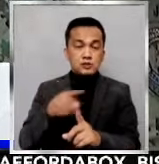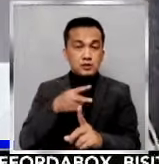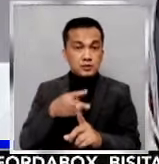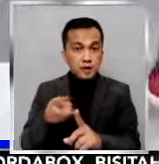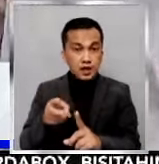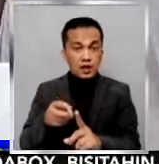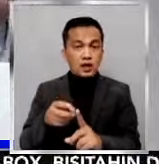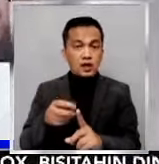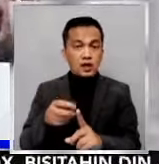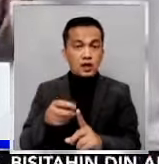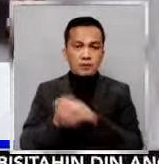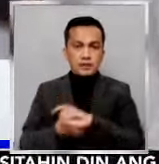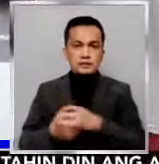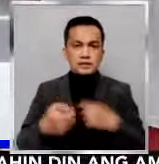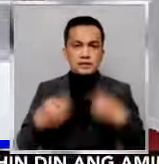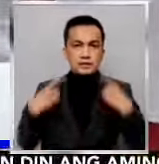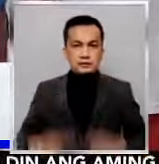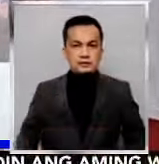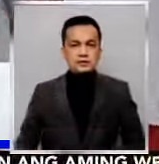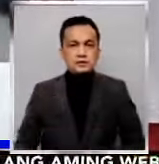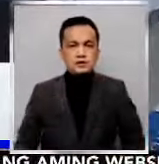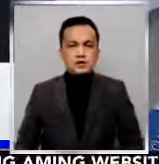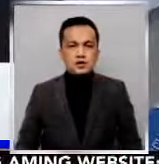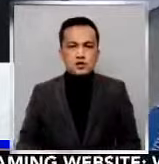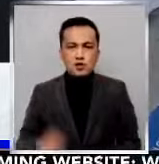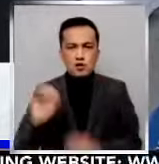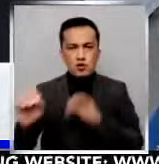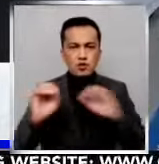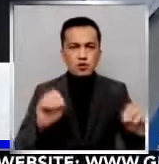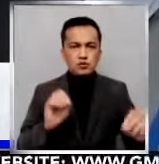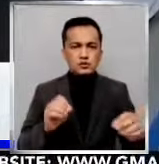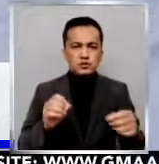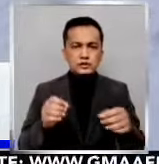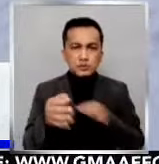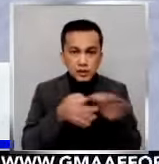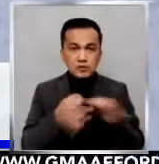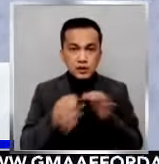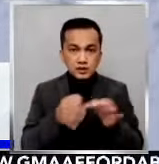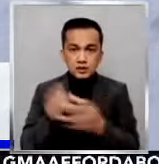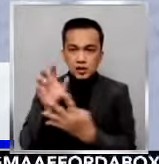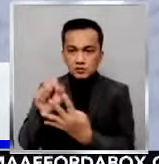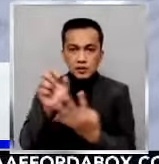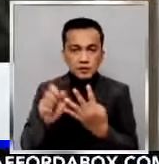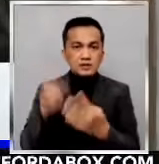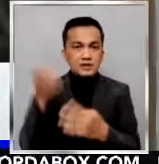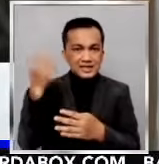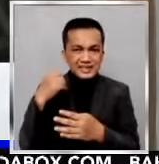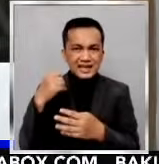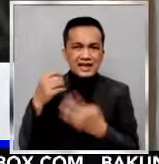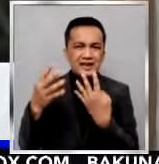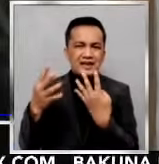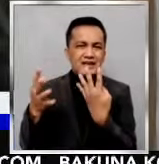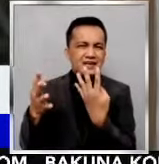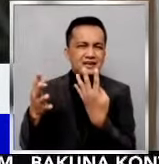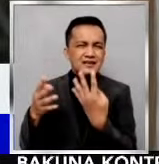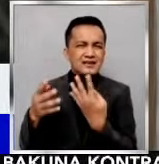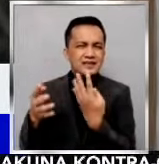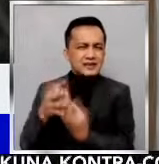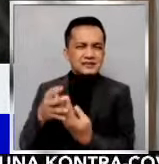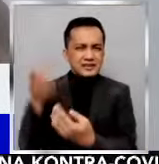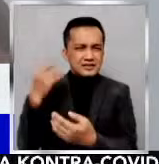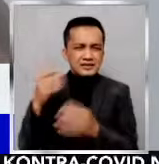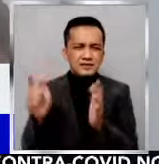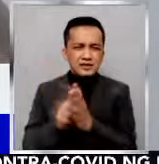kasuotan. Kanya-kanya ng paliwanag ang mga nahuli na karamihan may dati ng kaso sa illegal na droga. Yaya lang rin po ako